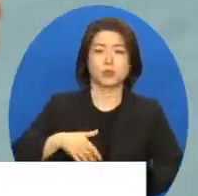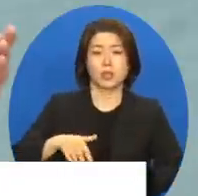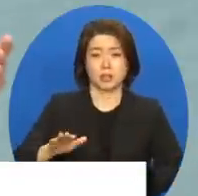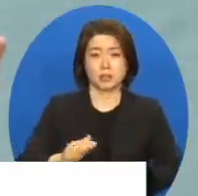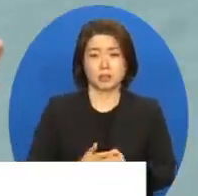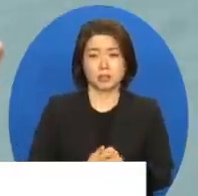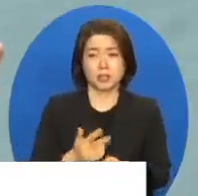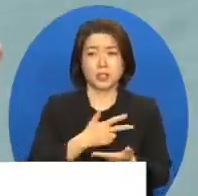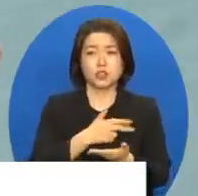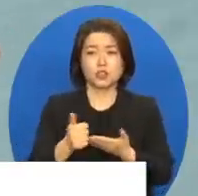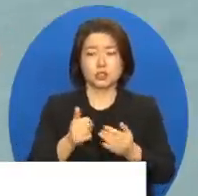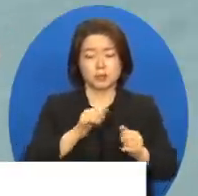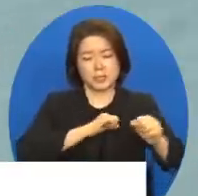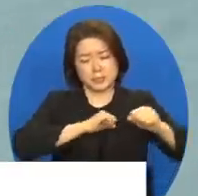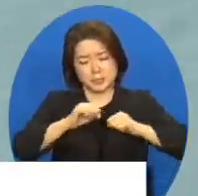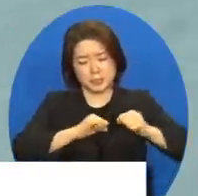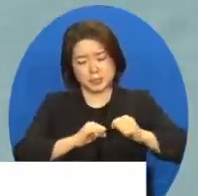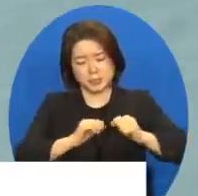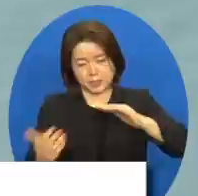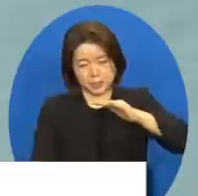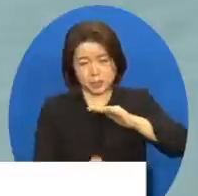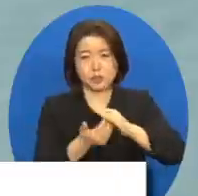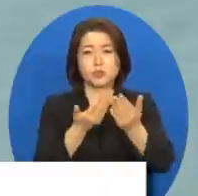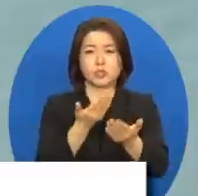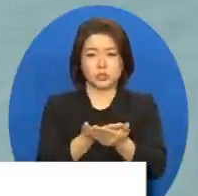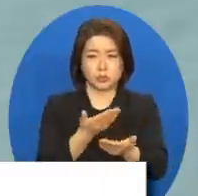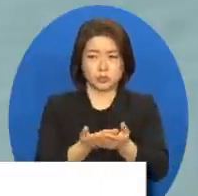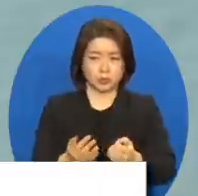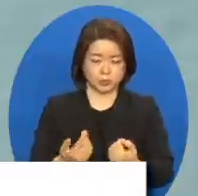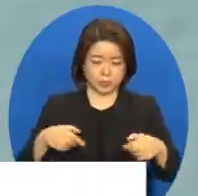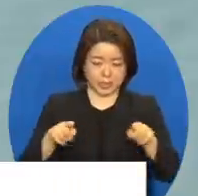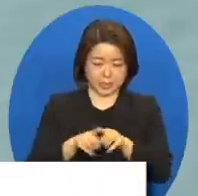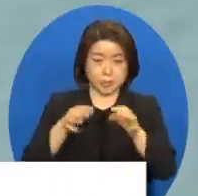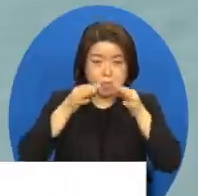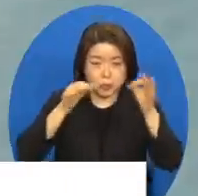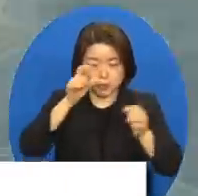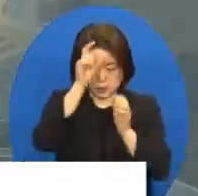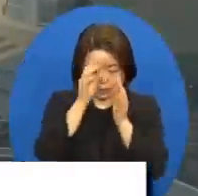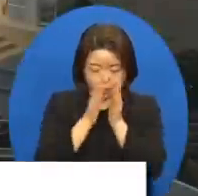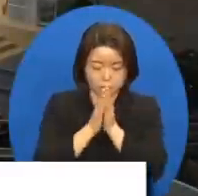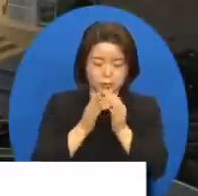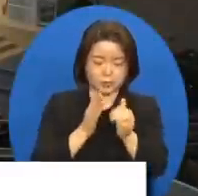주님의 역사를 이루시기를 원합니다. 우리 다 같이 통성으로 기도하겠습니다. 은혜와